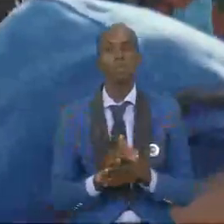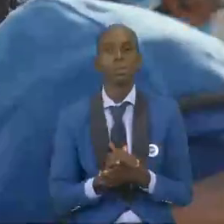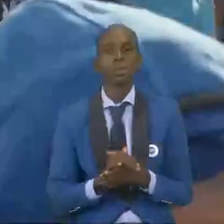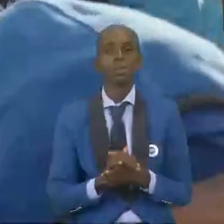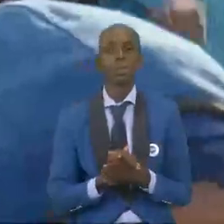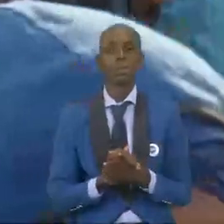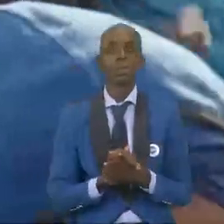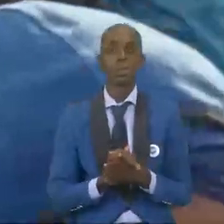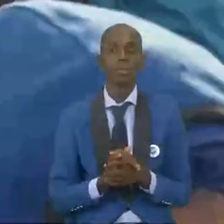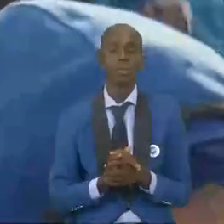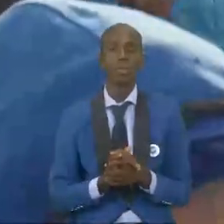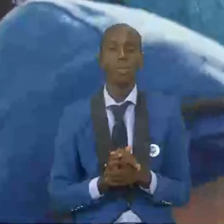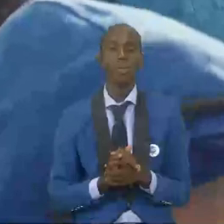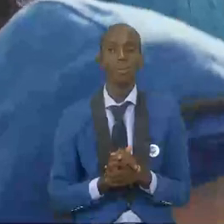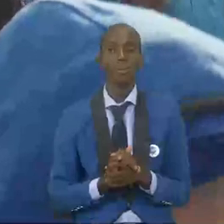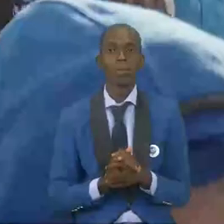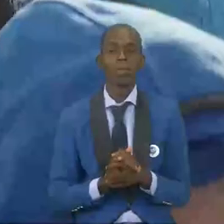Pour toujours.